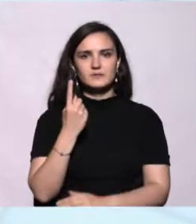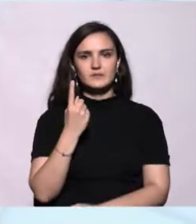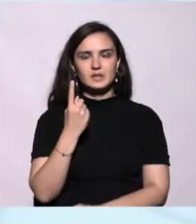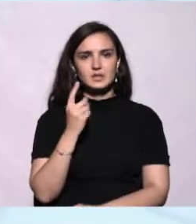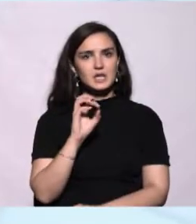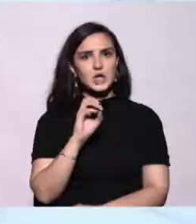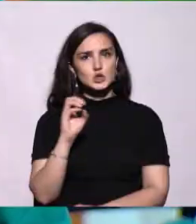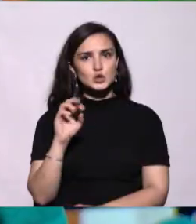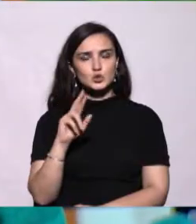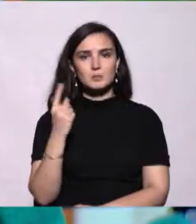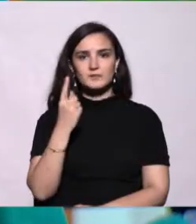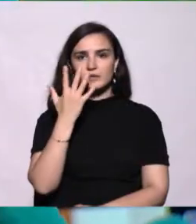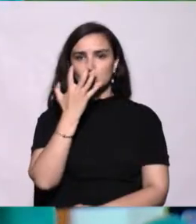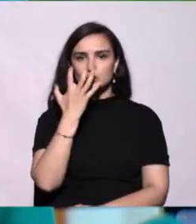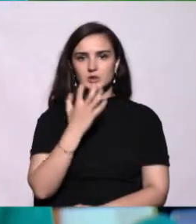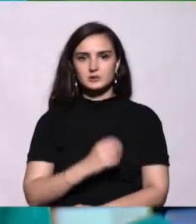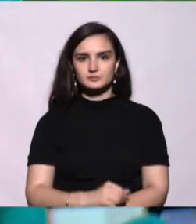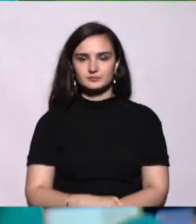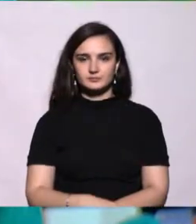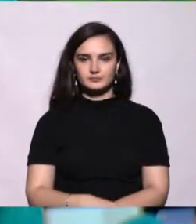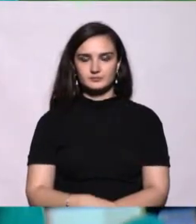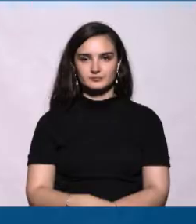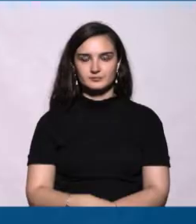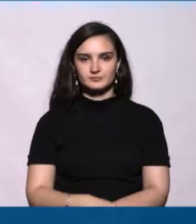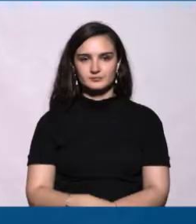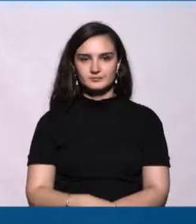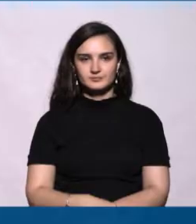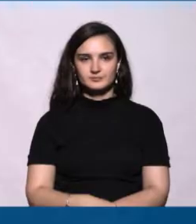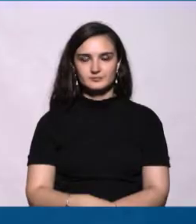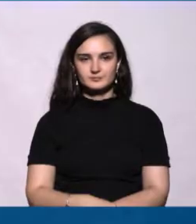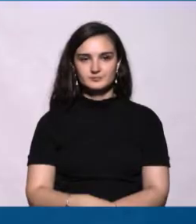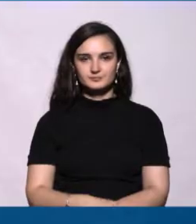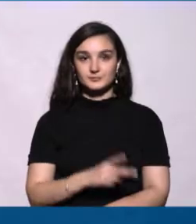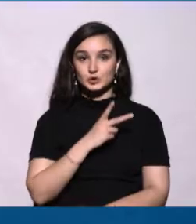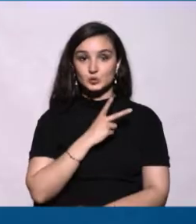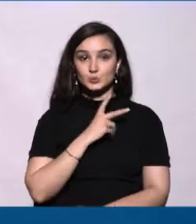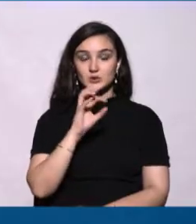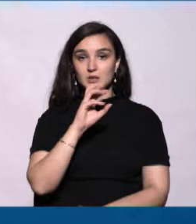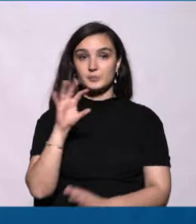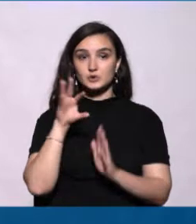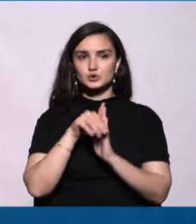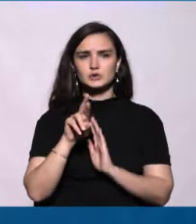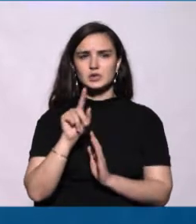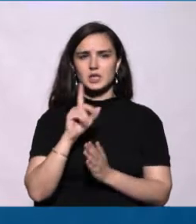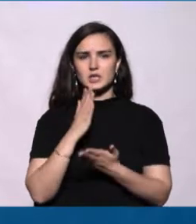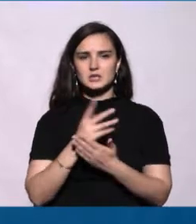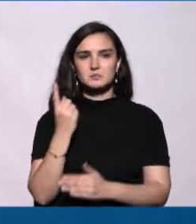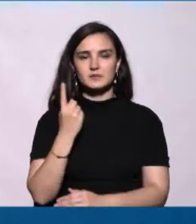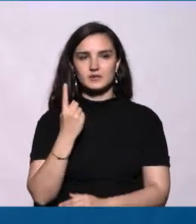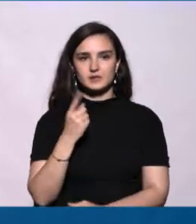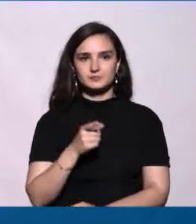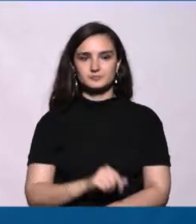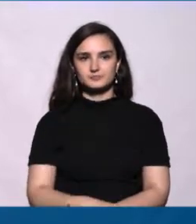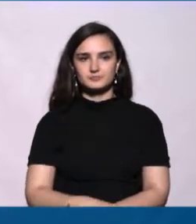and what is the first picture? Რა არის პირველი ასობგერა ანბანში, ინგლისურ ანბანში, და რა არის ეს პირველი